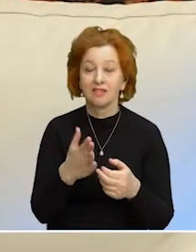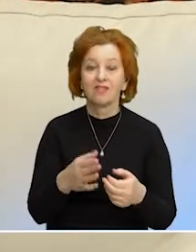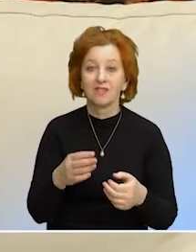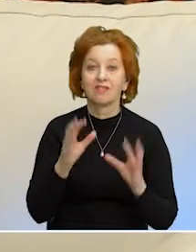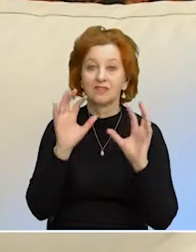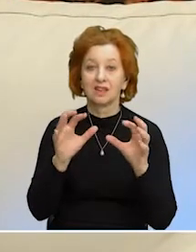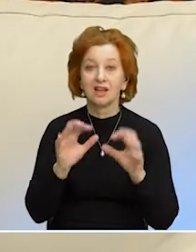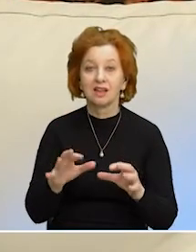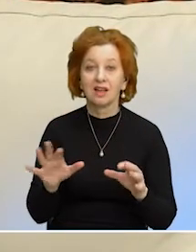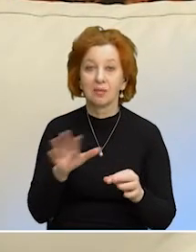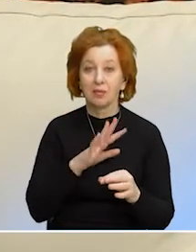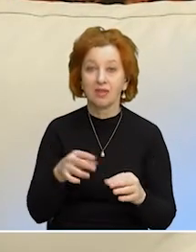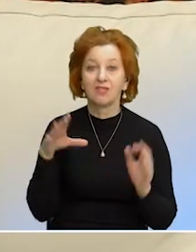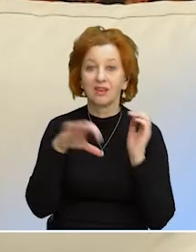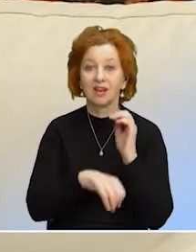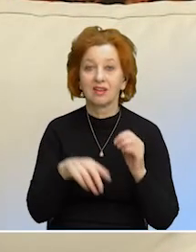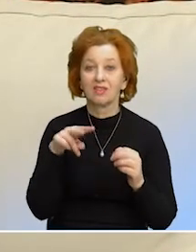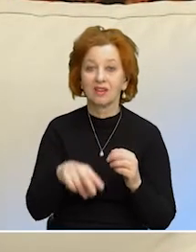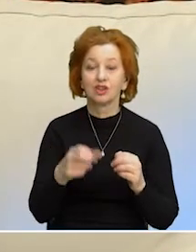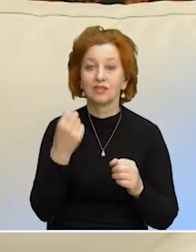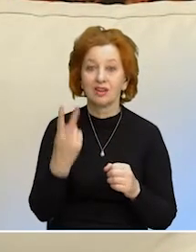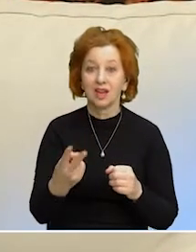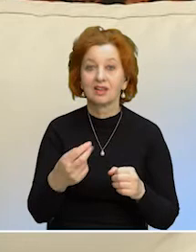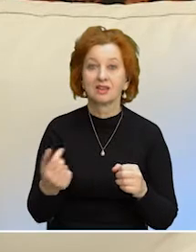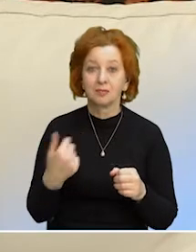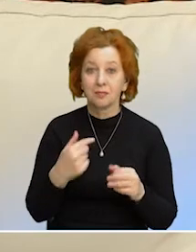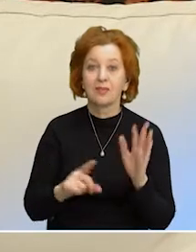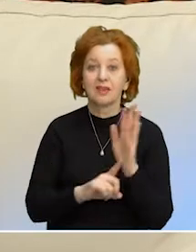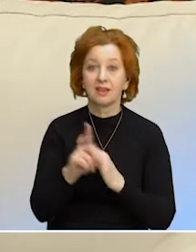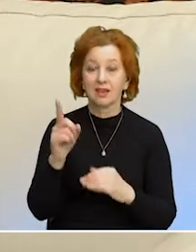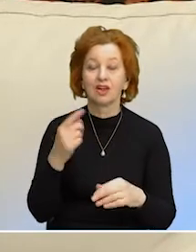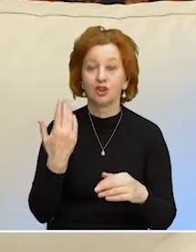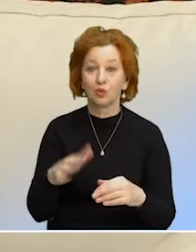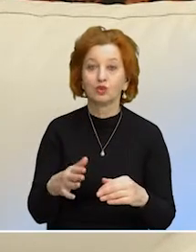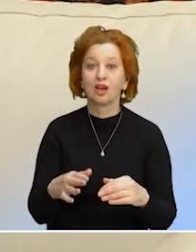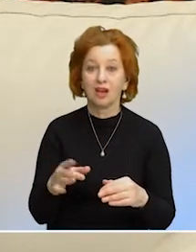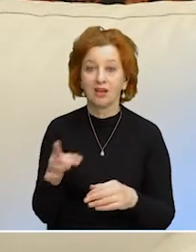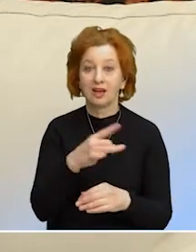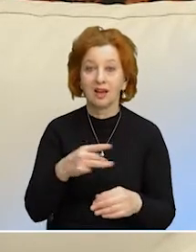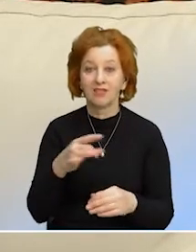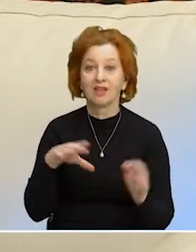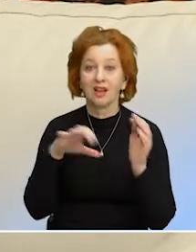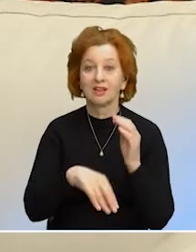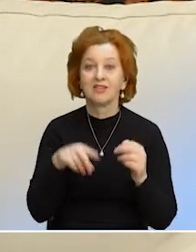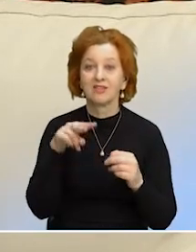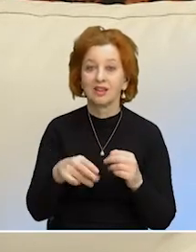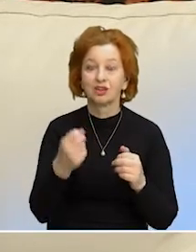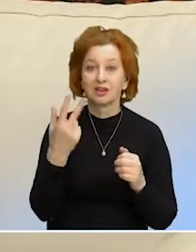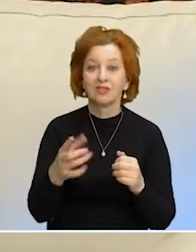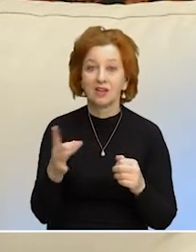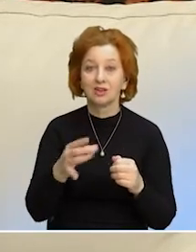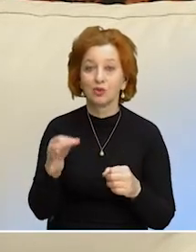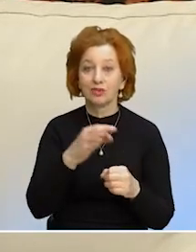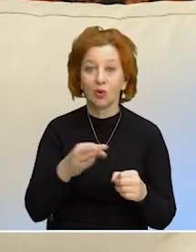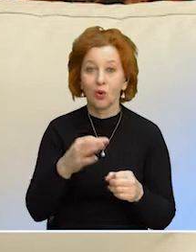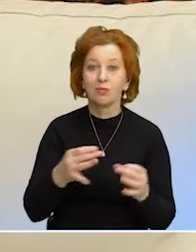вернее, изменения в законодательство были приняты в конце 2012 года. Региональную программу капитального ремонта мы приняли в конце 2013